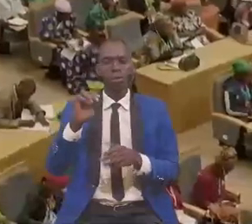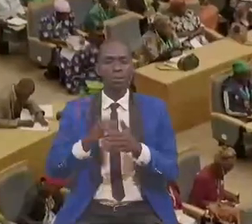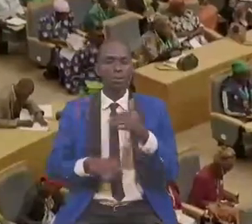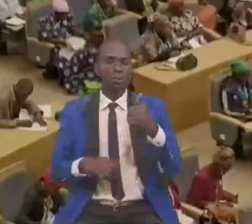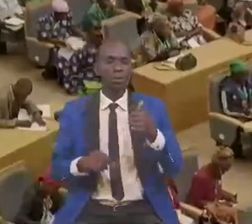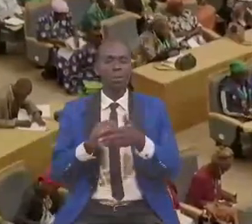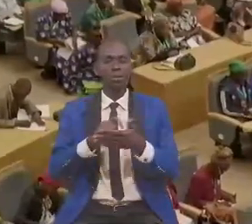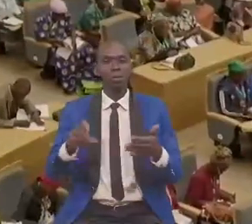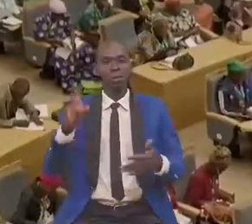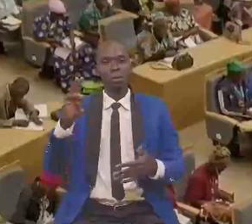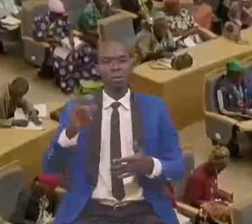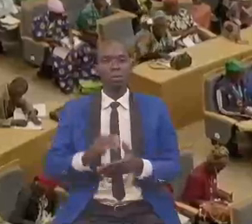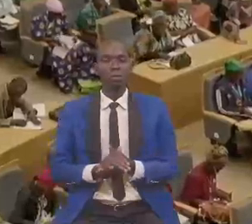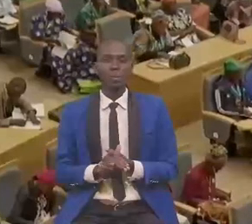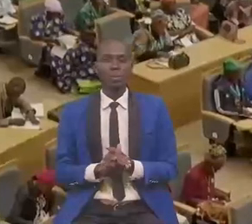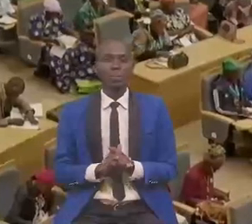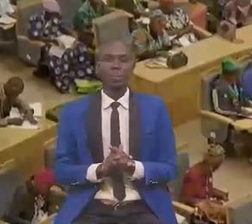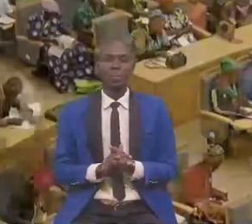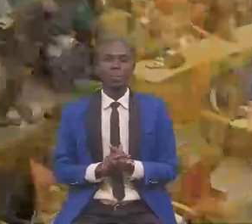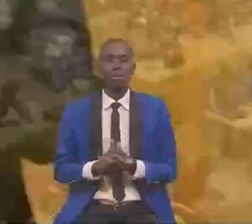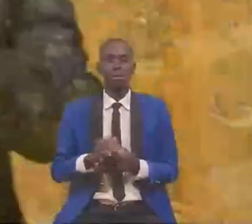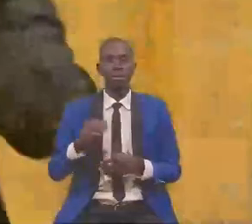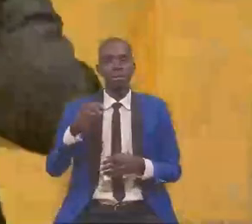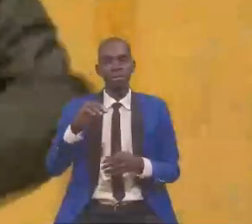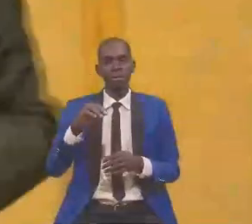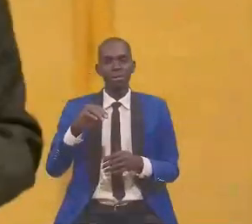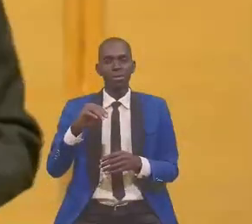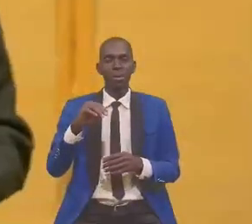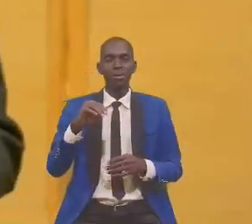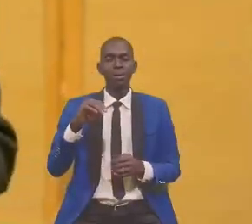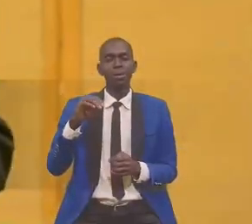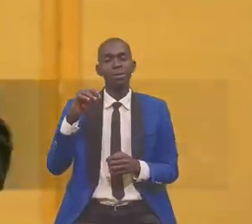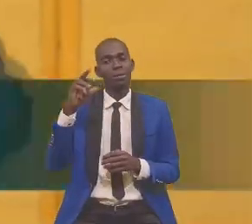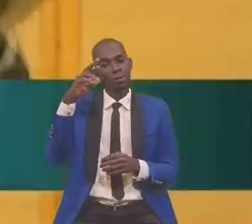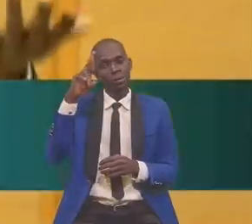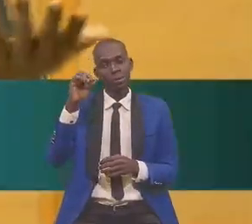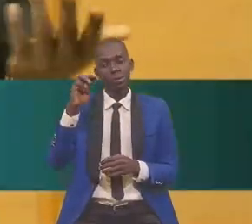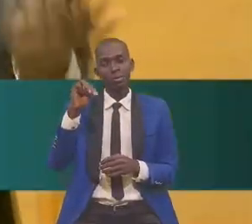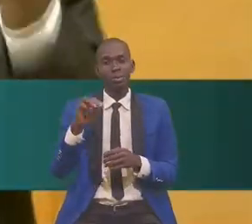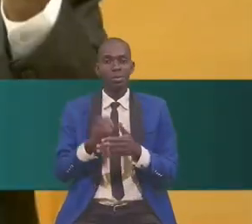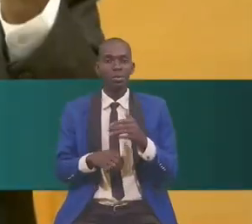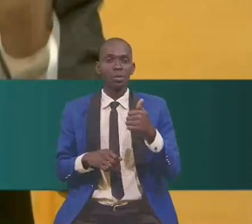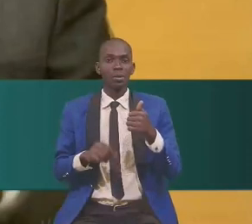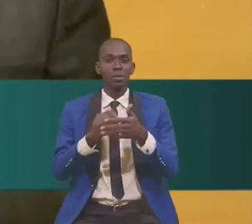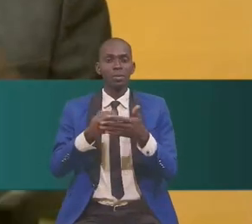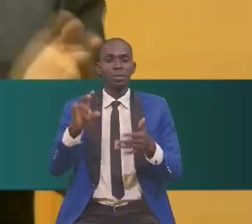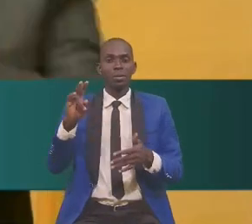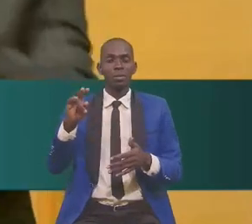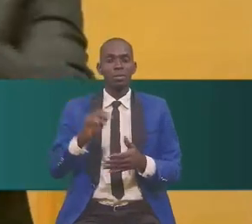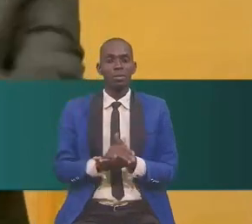17. Ainsi, la foi vient de ce qu'on entend, la foi. Il nous faut la foi pour être sauvé, ça